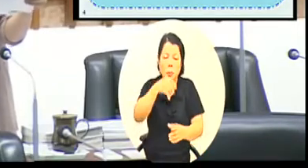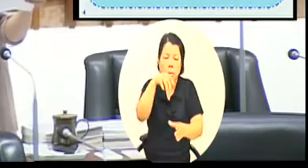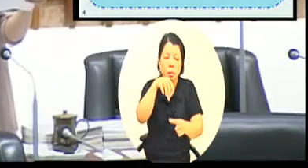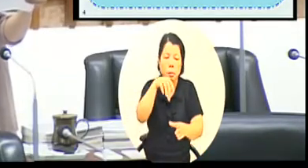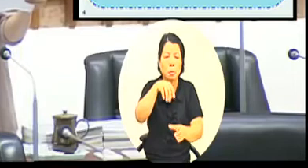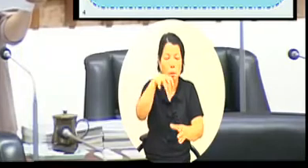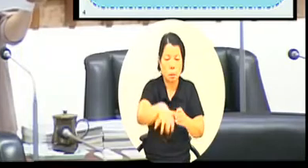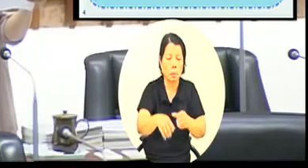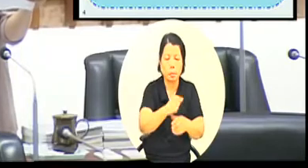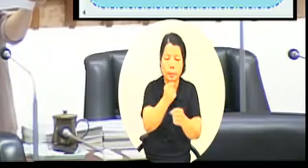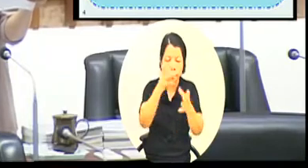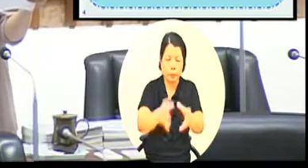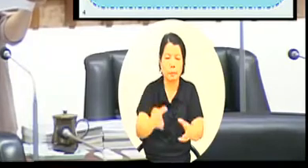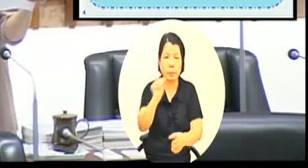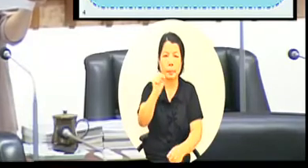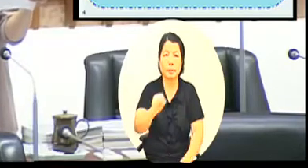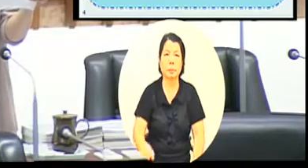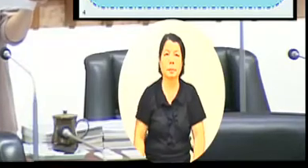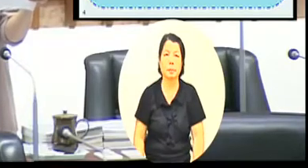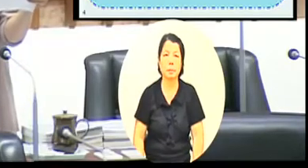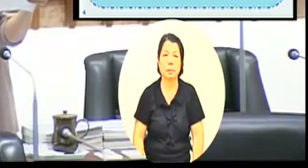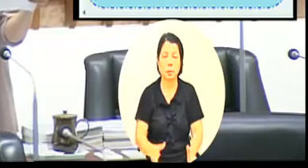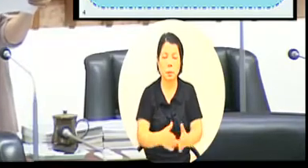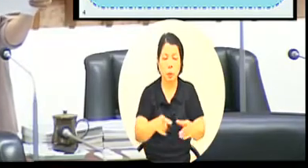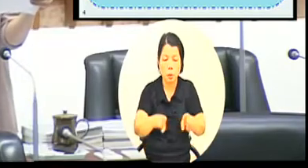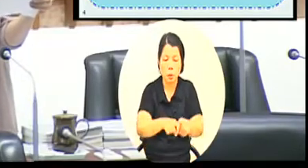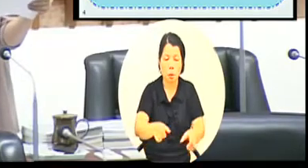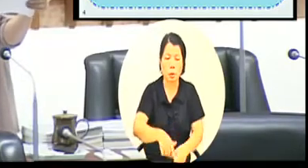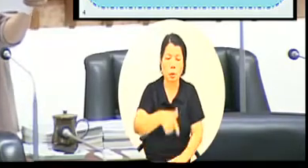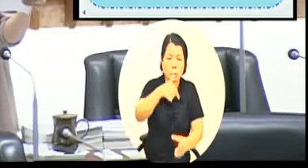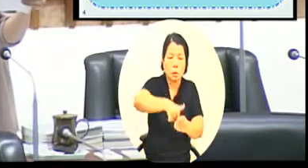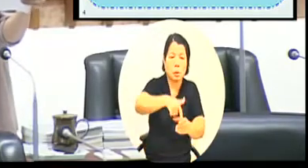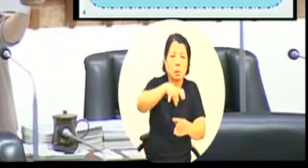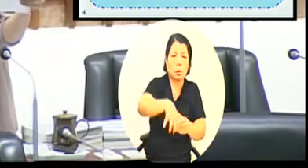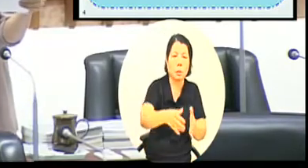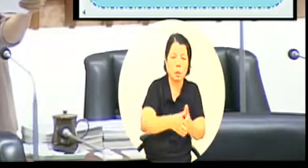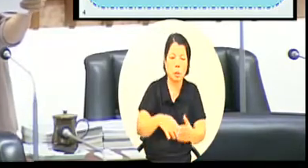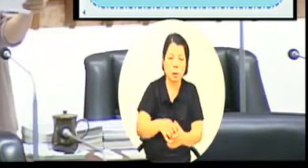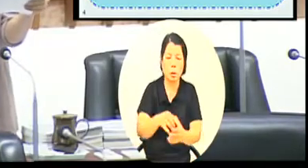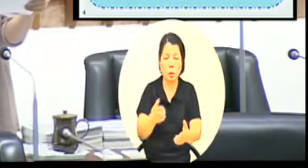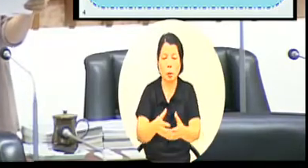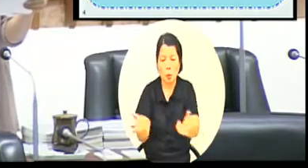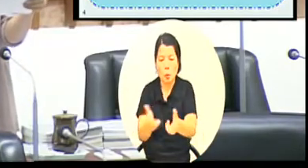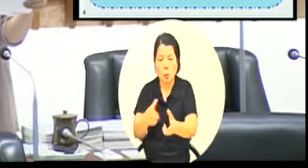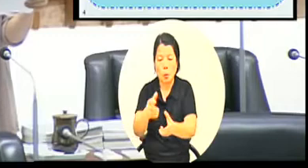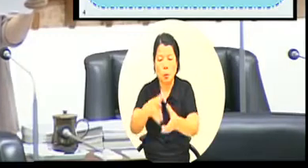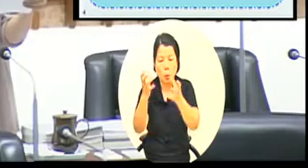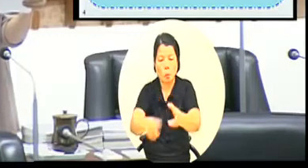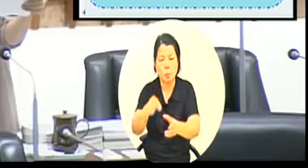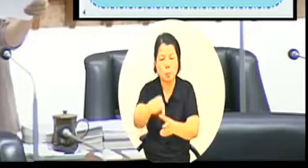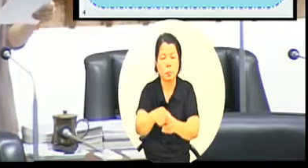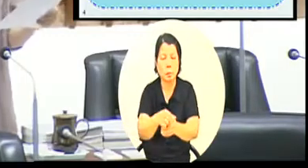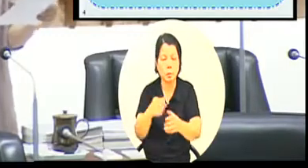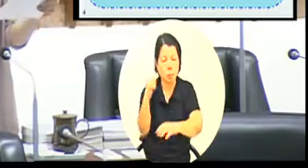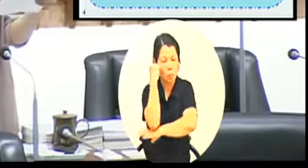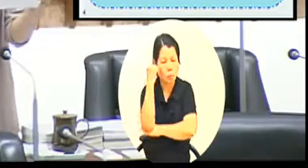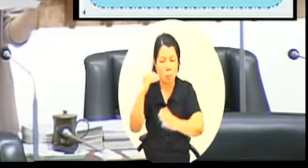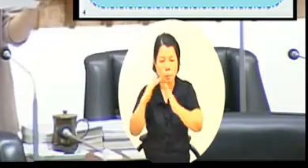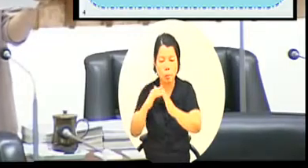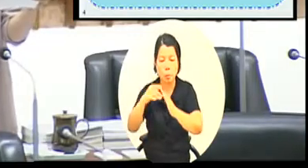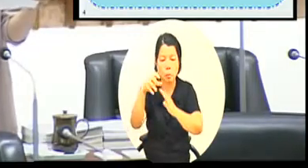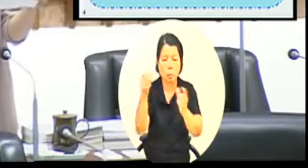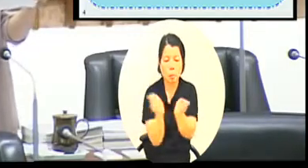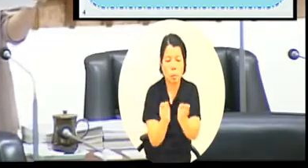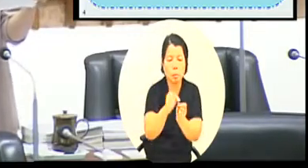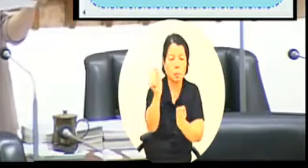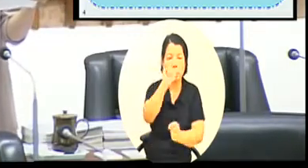站新建的条文里面，就不会想到说有加油站会盖在住宅区的旁边哦。所以我们看到加油站的法规里